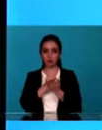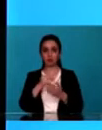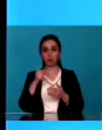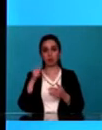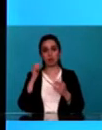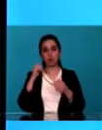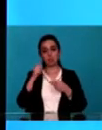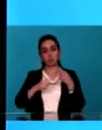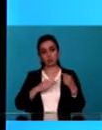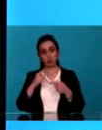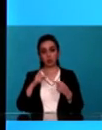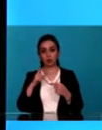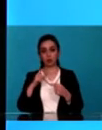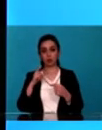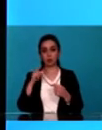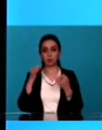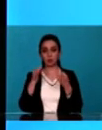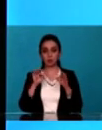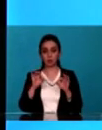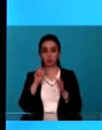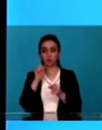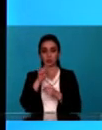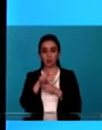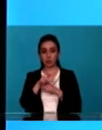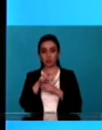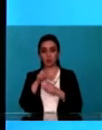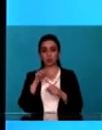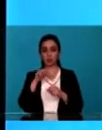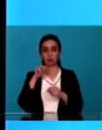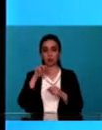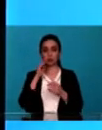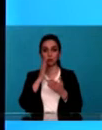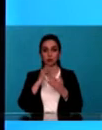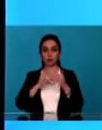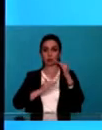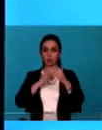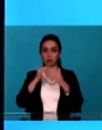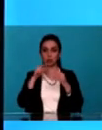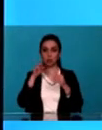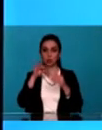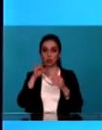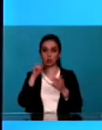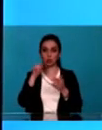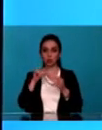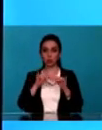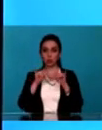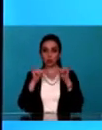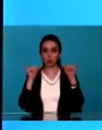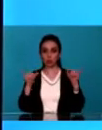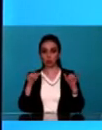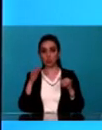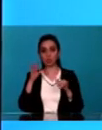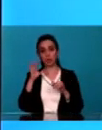Следующее Increment позволяет задать шаг изменения числа при нажатии кнопки увеличения